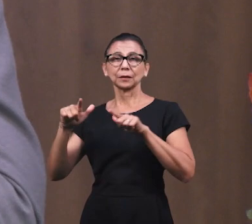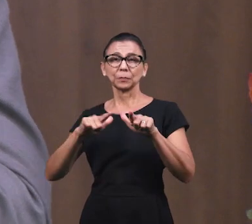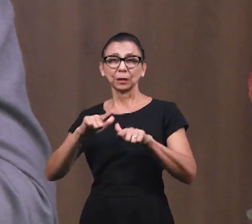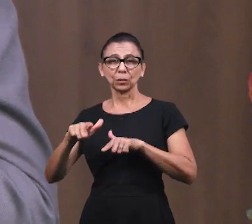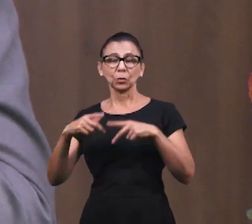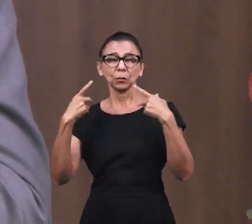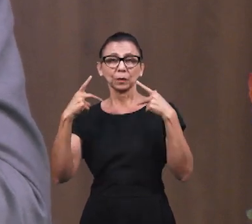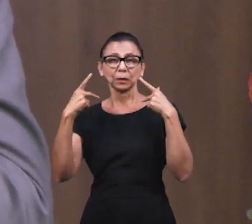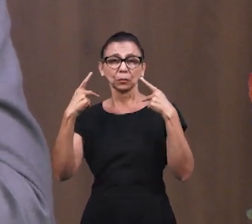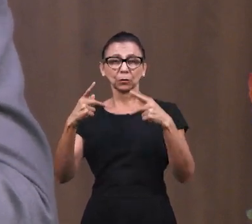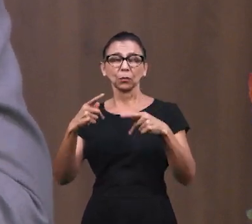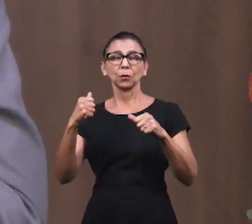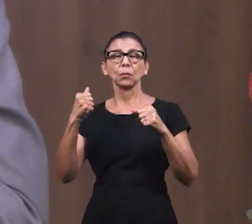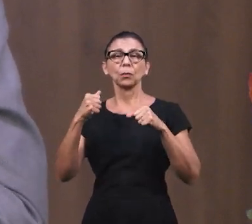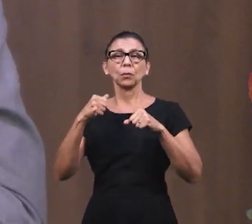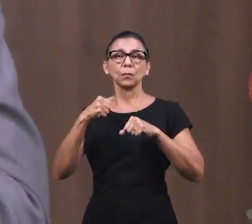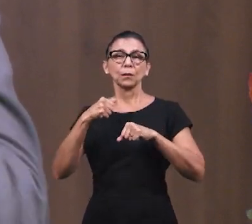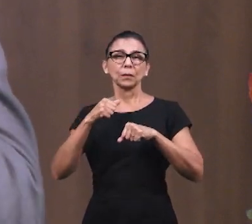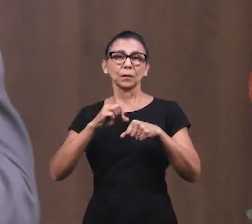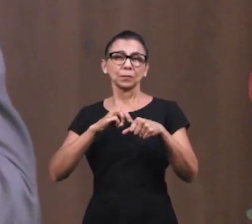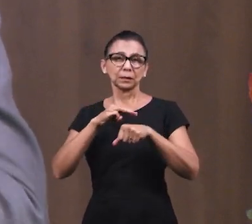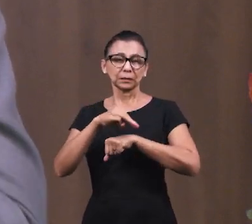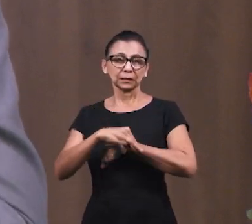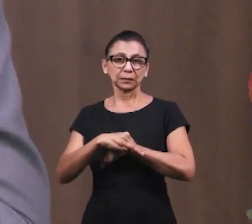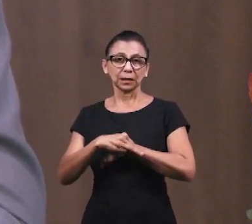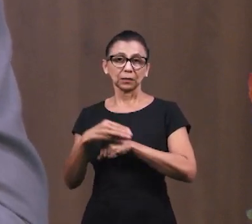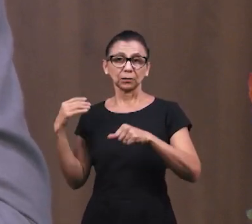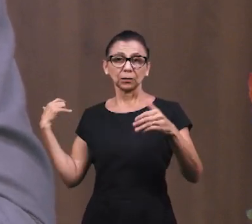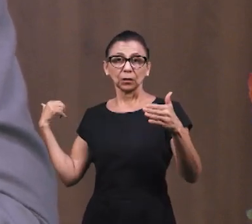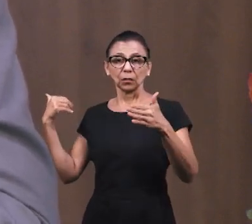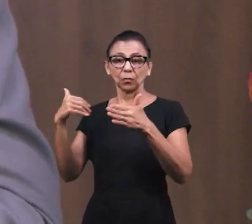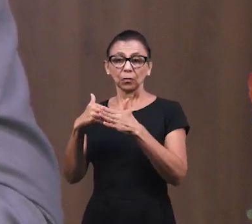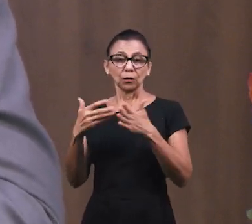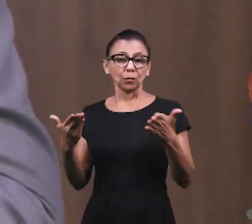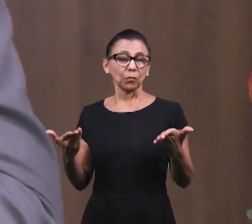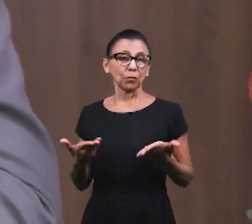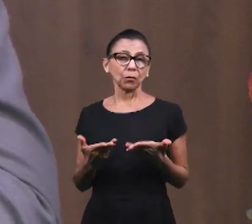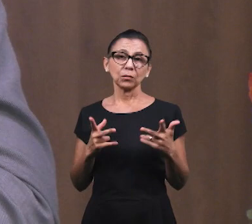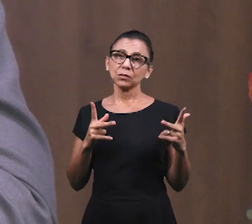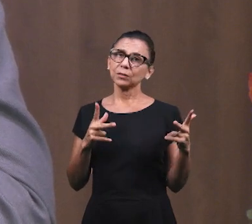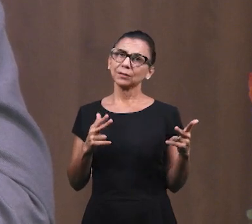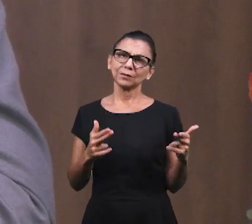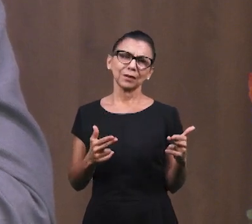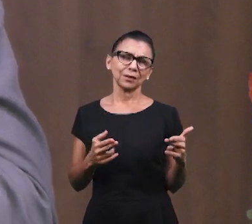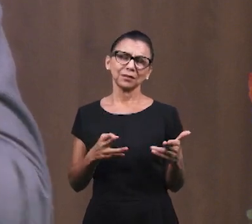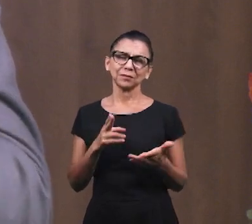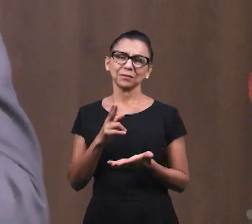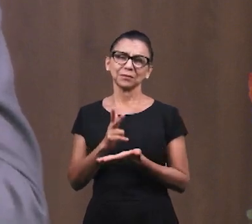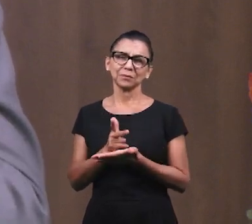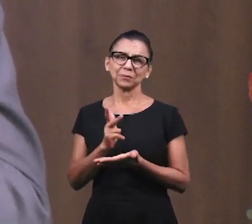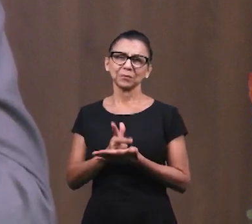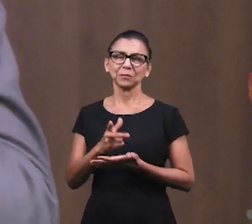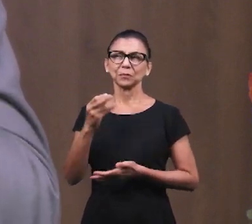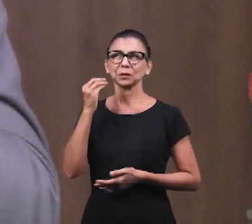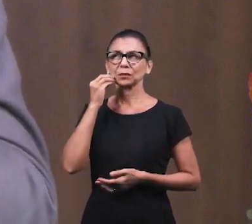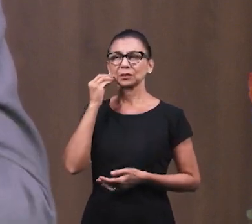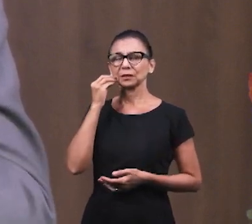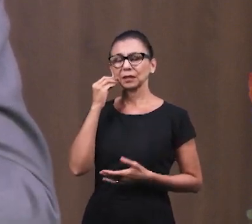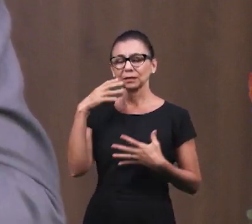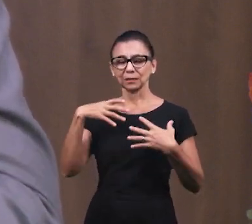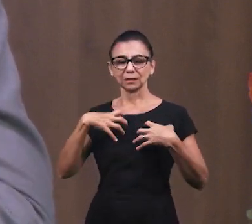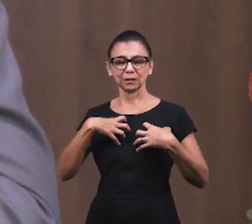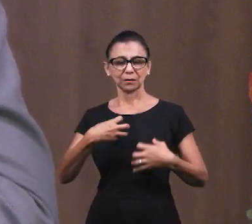ministère. Aujourd'hui, nous vivons la même expérience. Aujourd'hui, il nous donne, par l'action du Saint-Esprit, la même